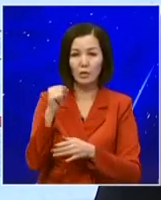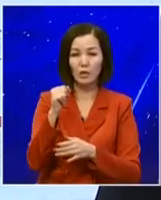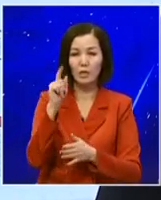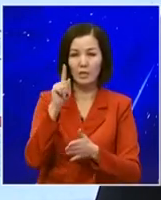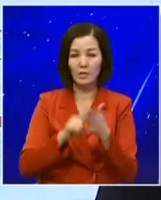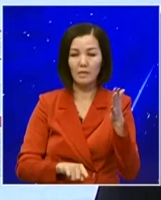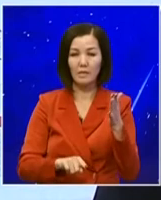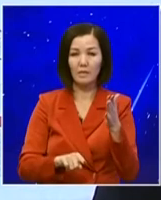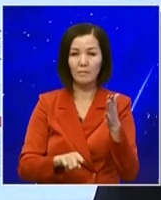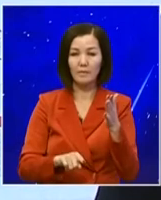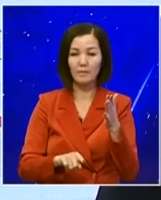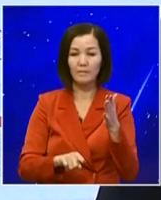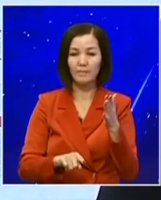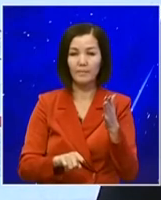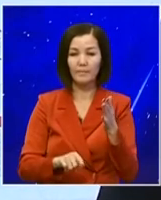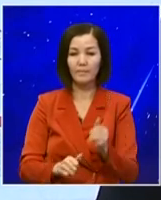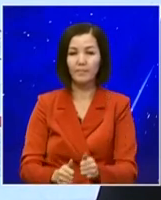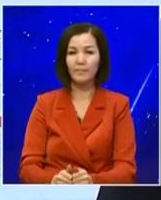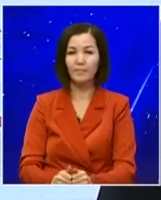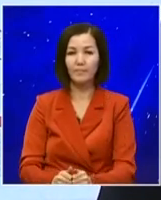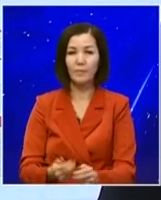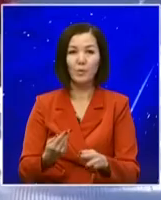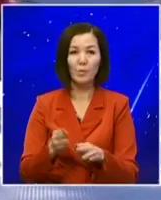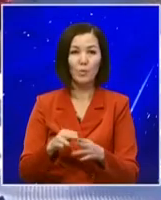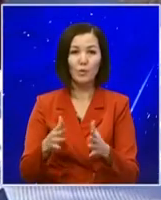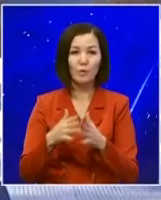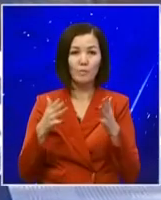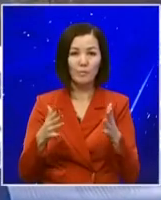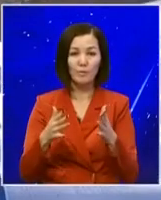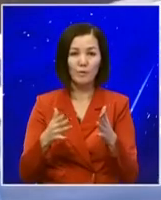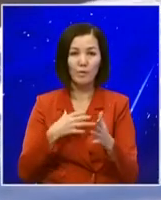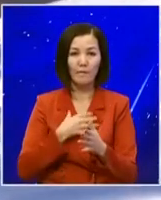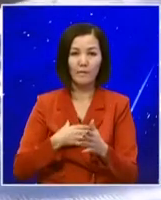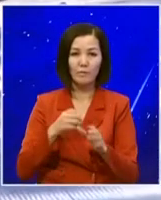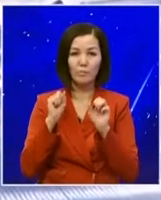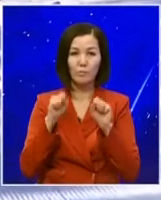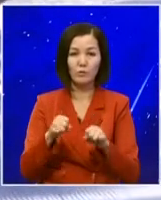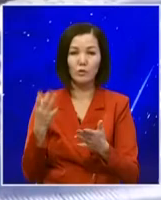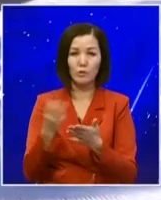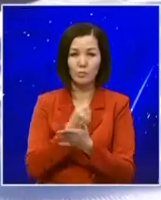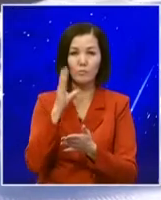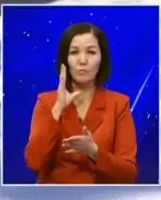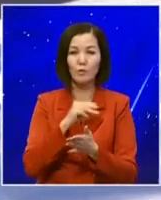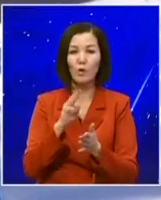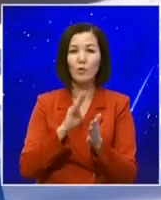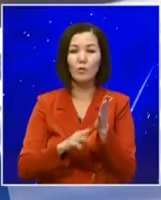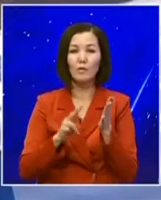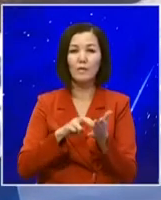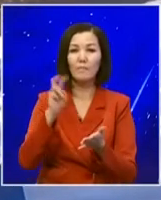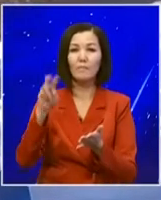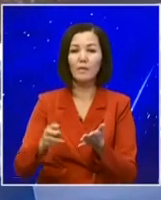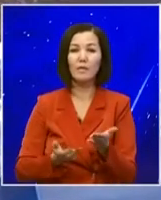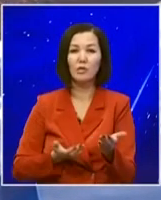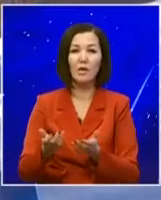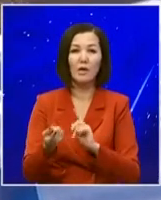жарыстарда осы жүлдегер атануда мүмкіндіктер бар, өте зор. Жерлестеріміз 90 метрлік тұғырдан секірген соң шаңғысын ауыстырып